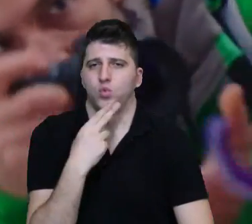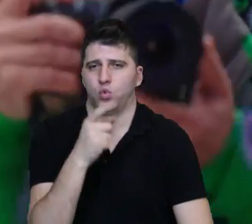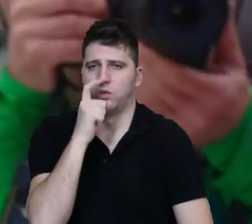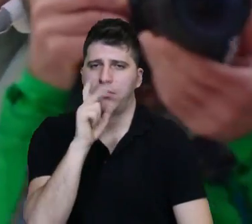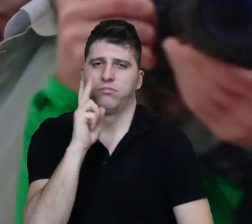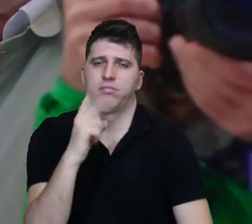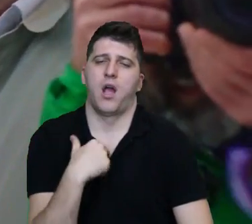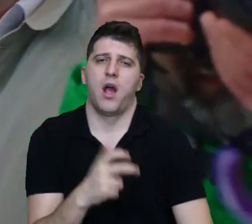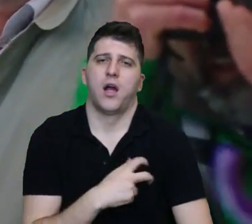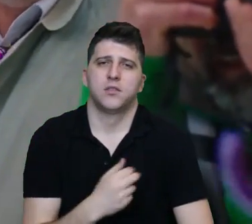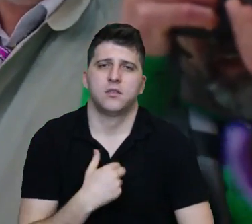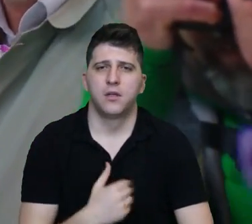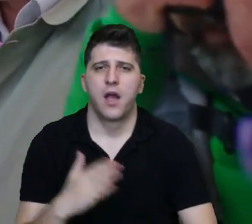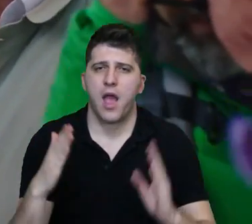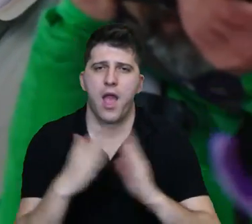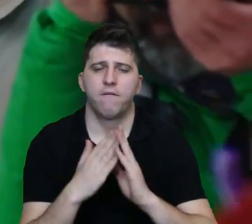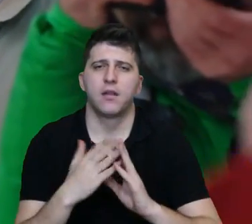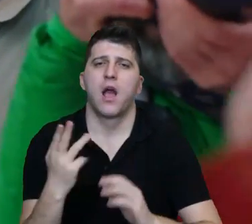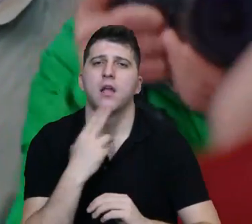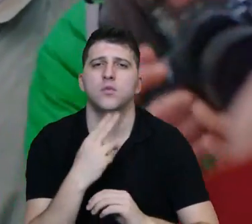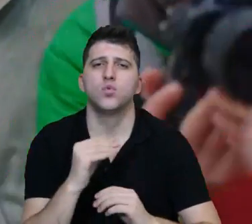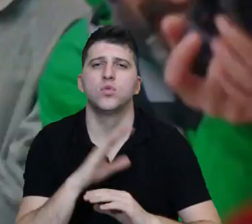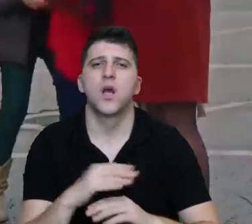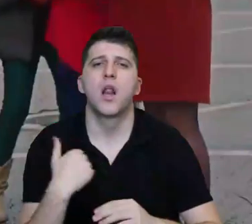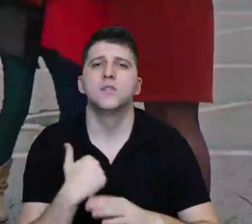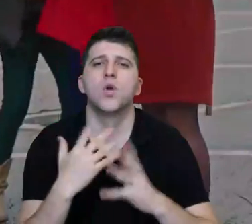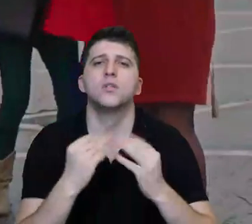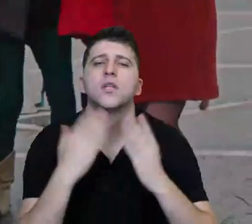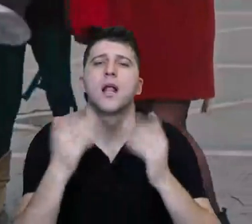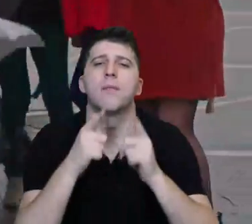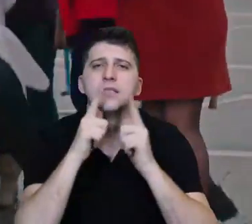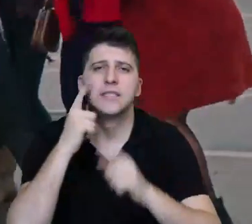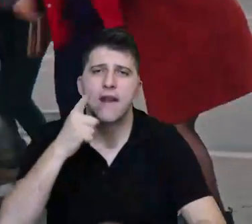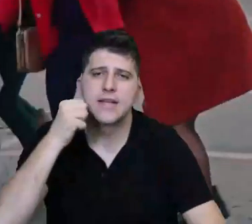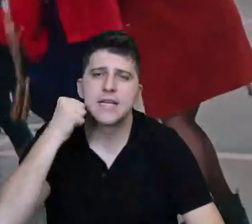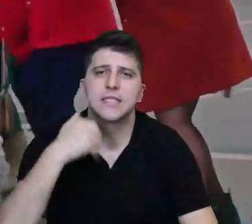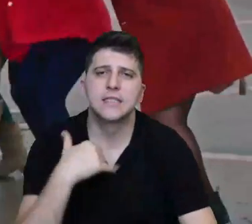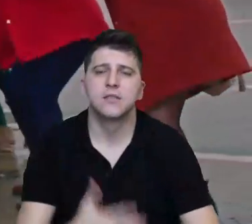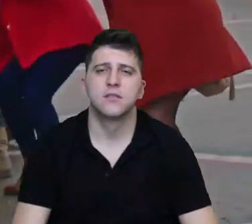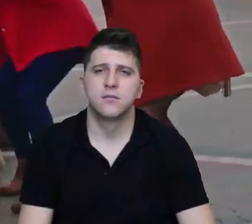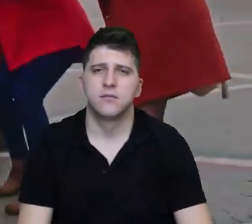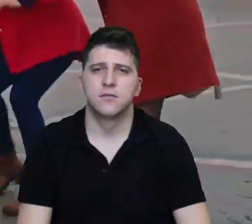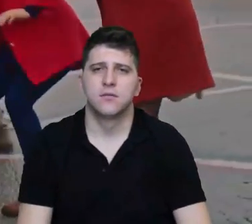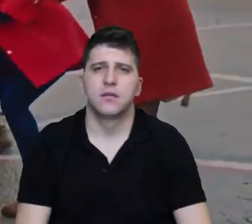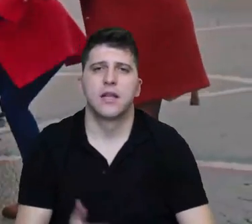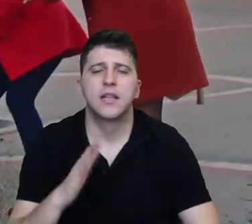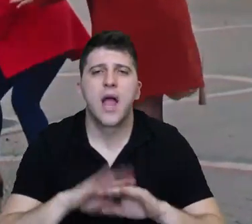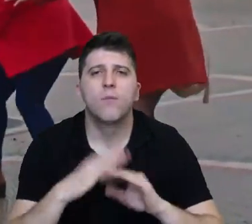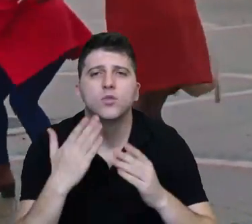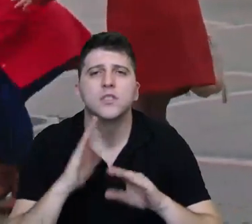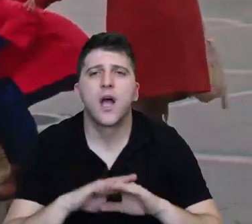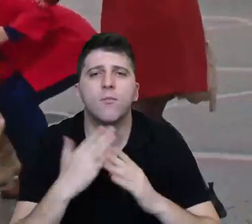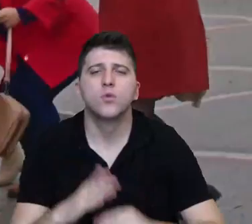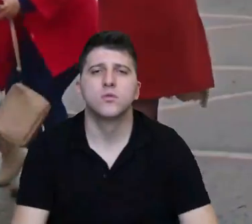aynı zamanda. Faruk fotoğraflarını evinin çekiyor. Kadını, çocukların önüne nasıl olacak? Seni var ya. Faruk'a saldırdı. Lan ne yapıyorsun oğlum?